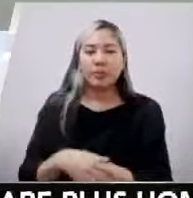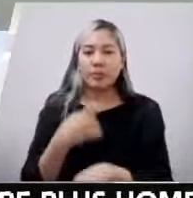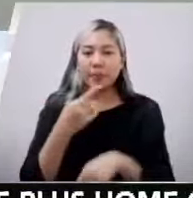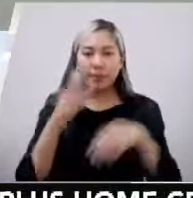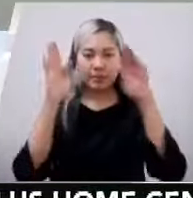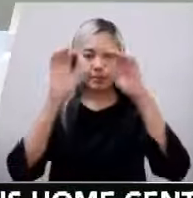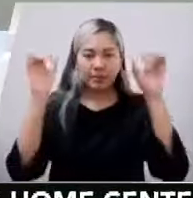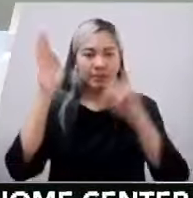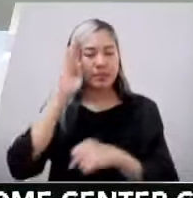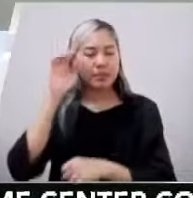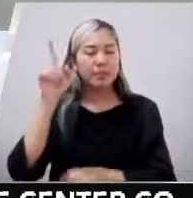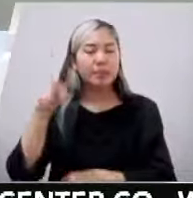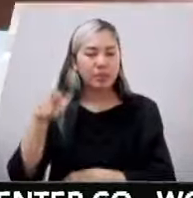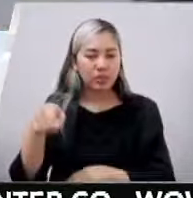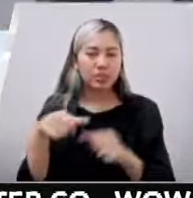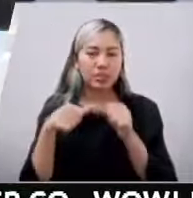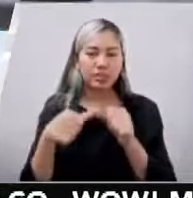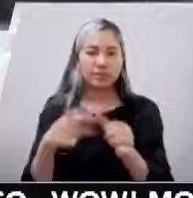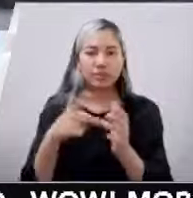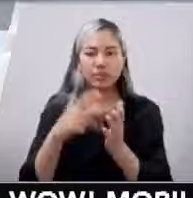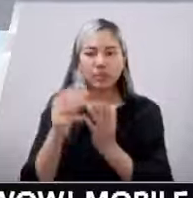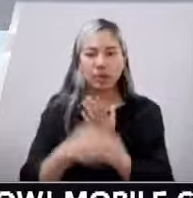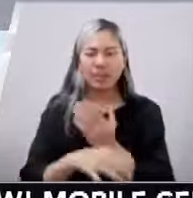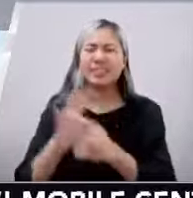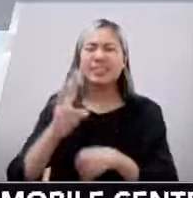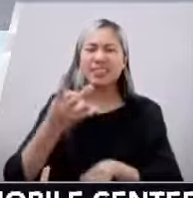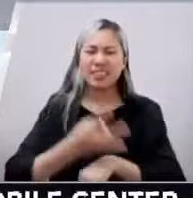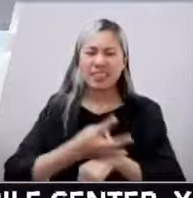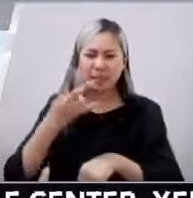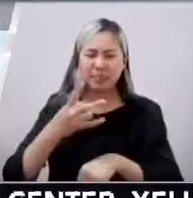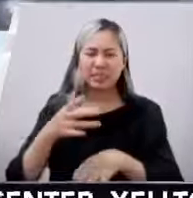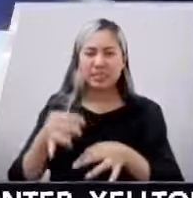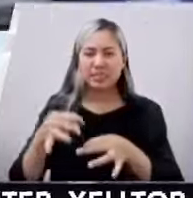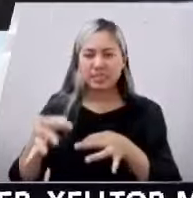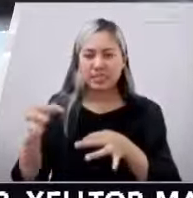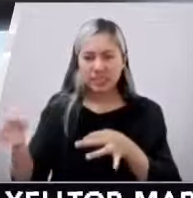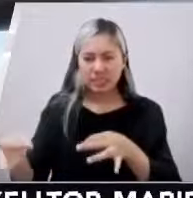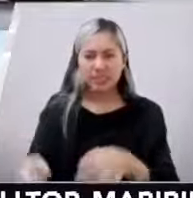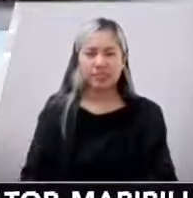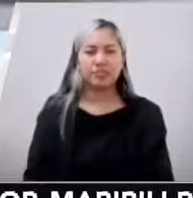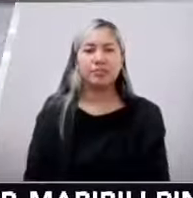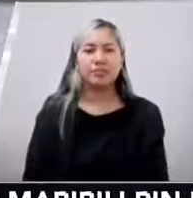ituloy ang programa na 7 beses nang napostpone o napagpaliban.